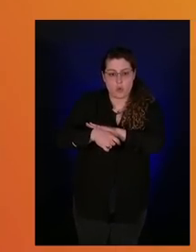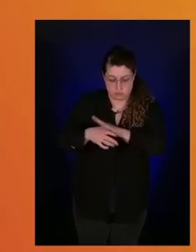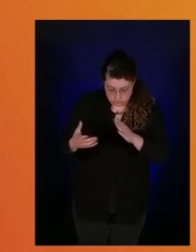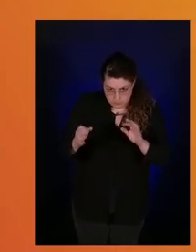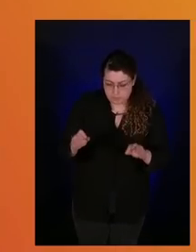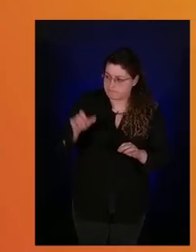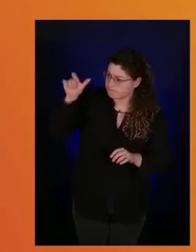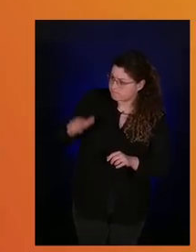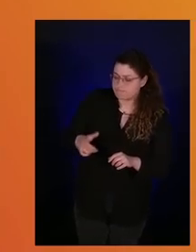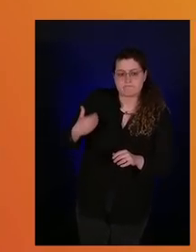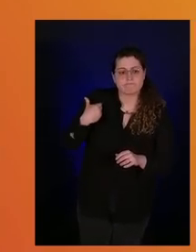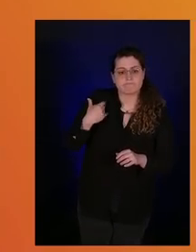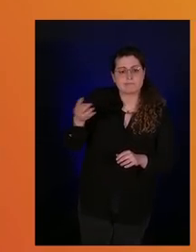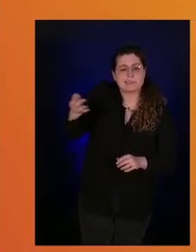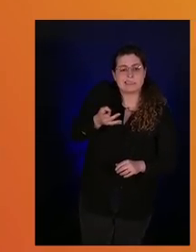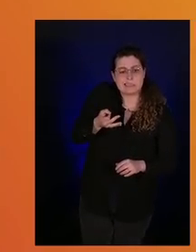a relevé